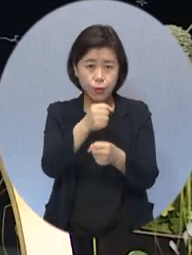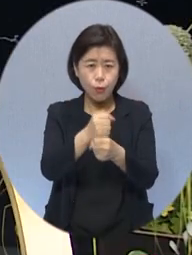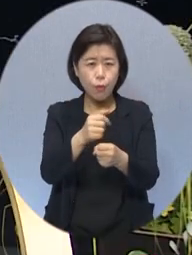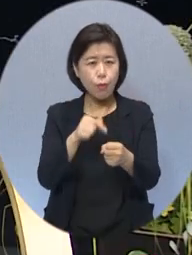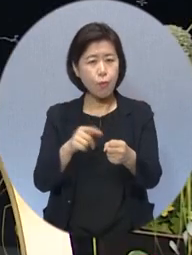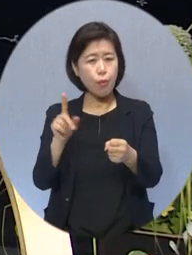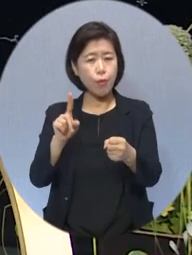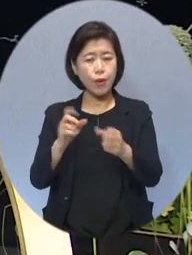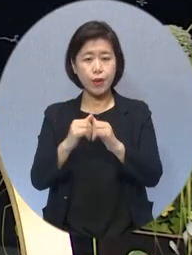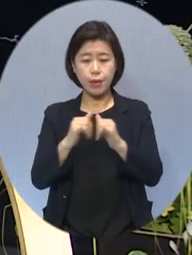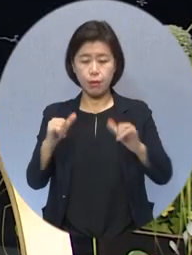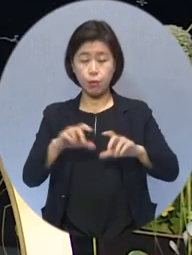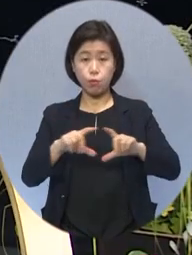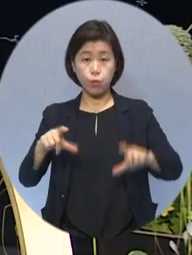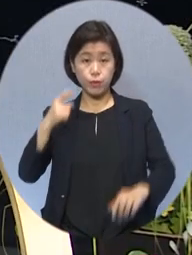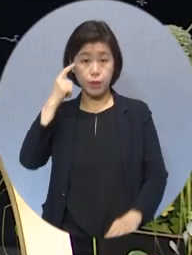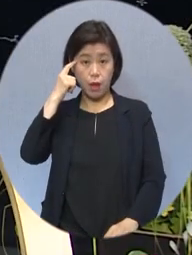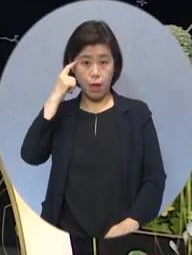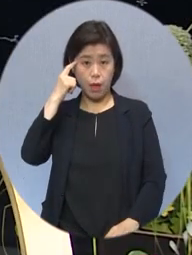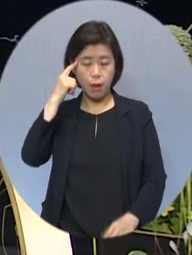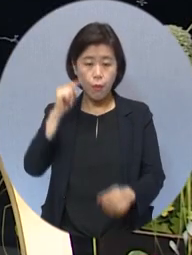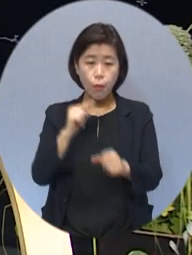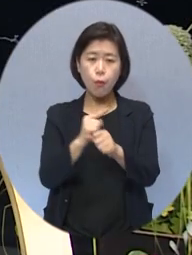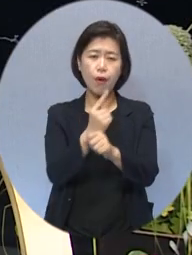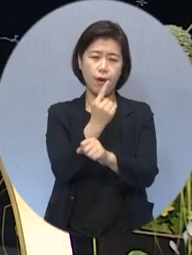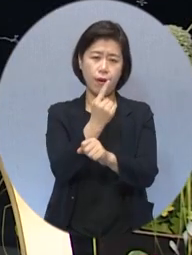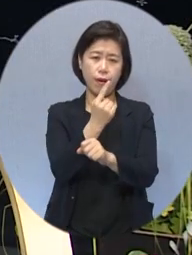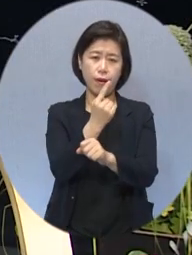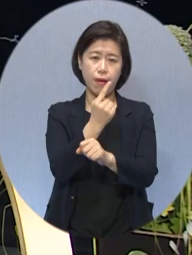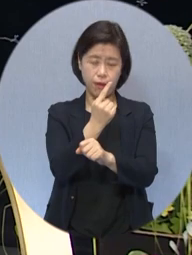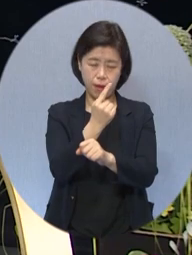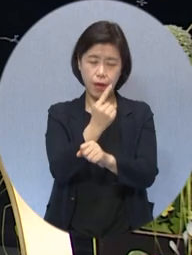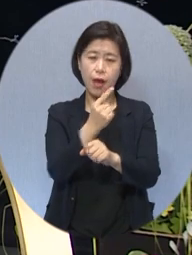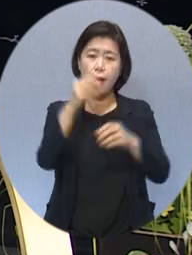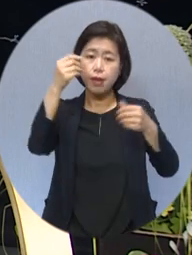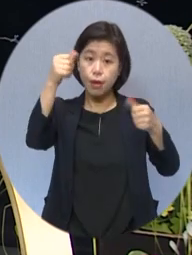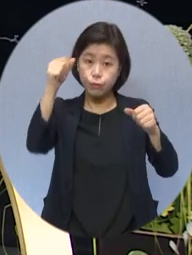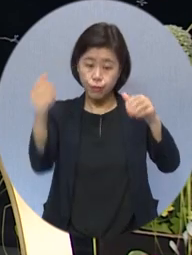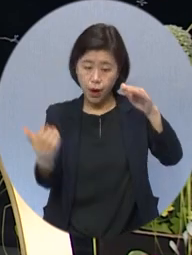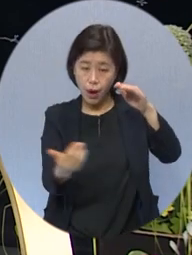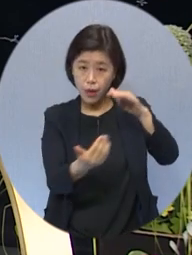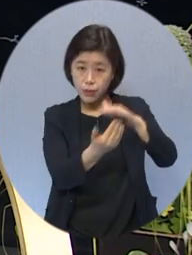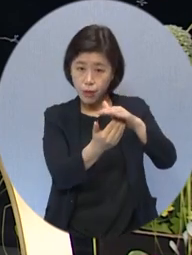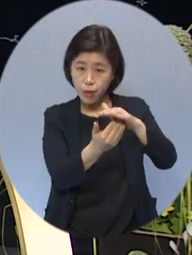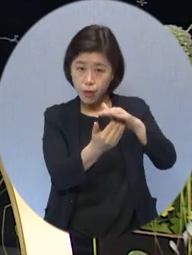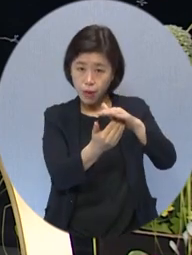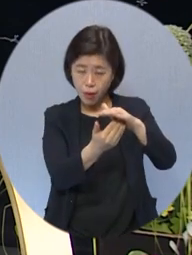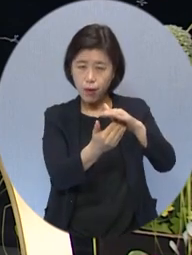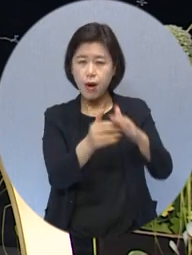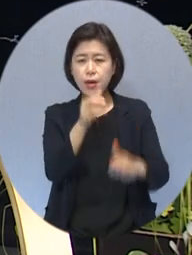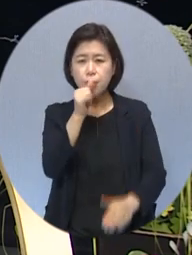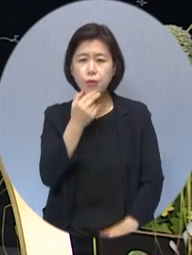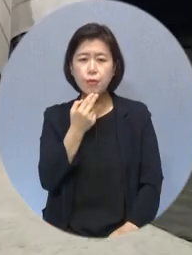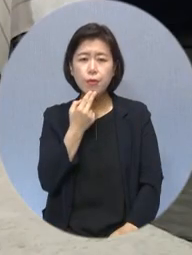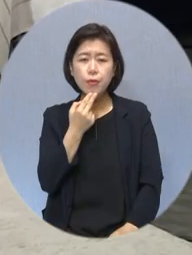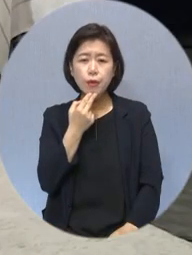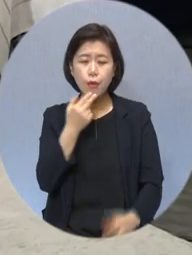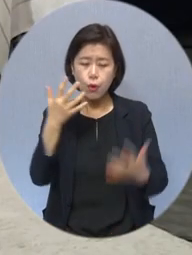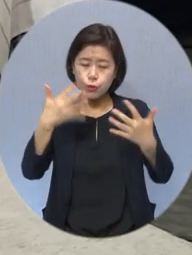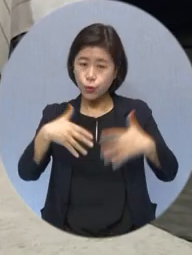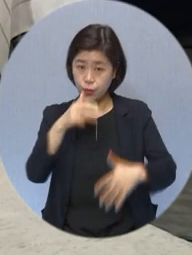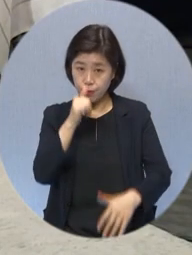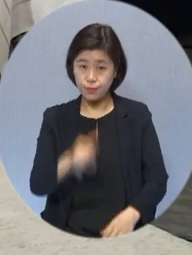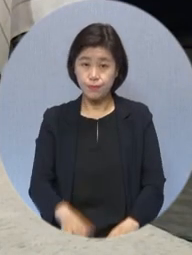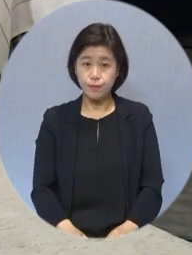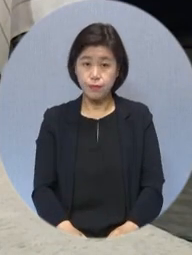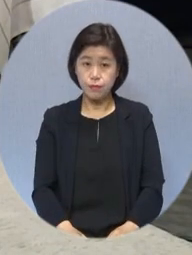보편적 상상에서 벗어나 작품을 완성하였느냐는 최소 조건이 따르기 때문입니다. 그런데